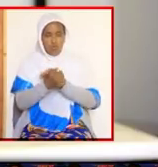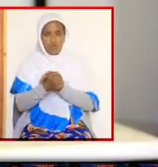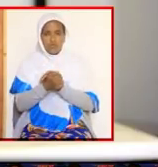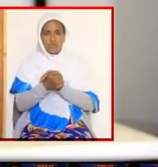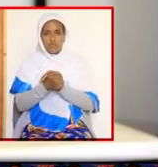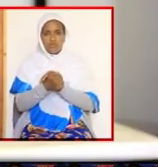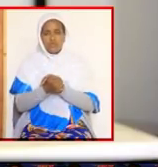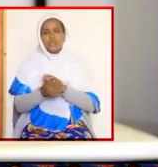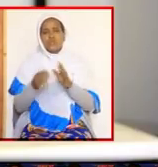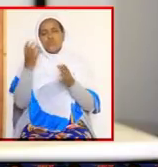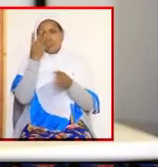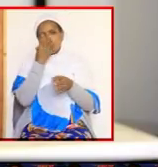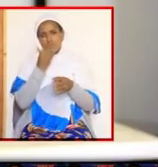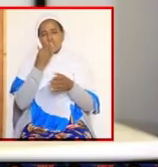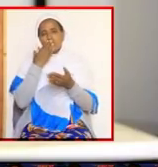ቢሆን